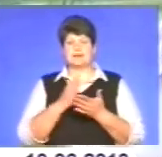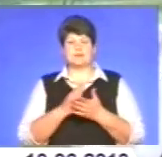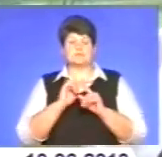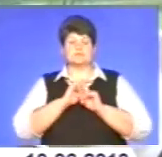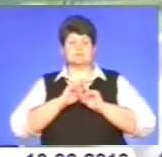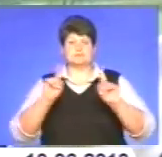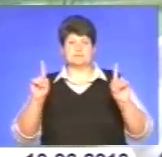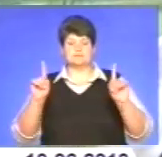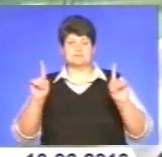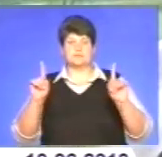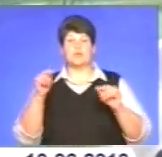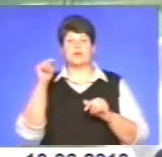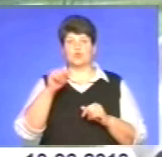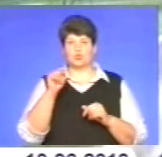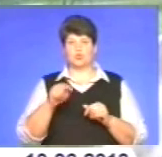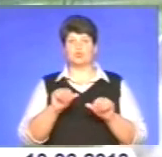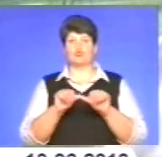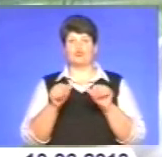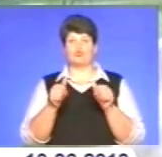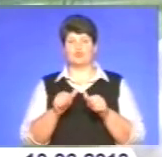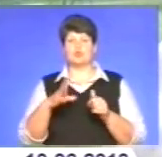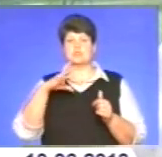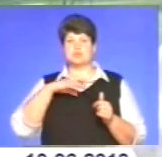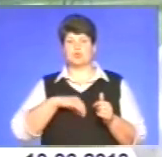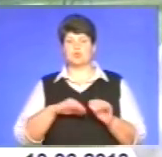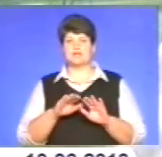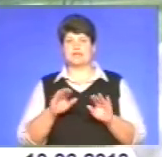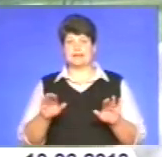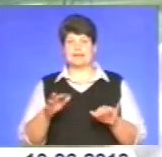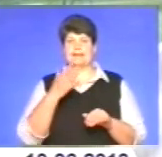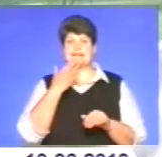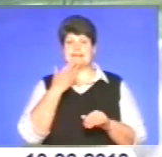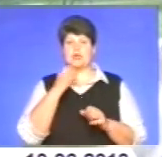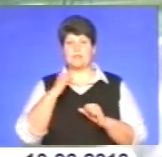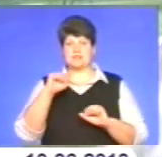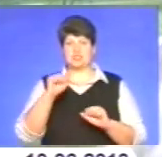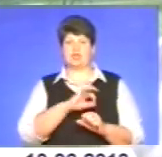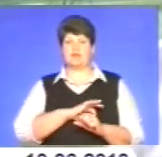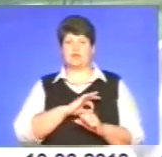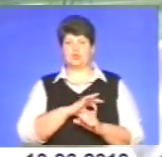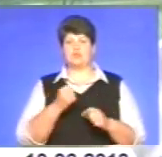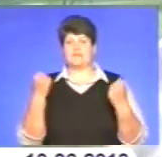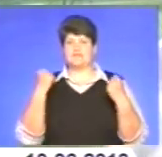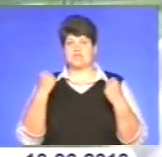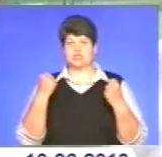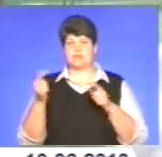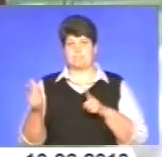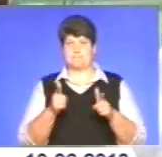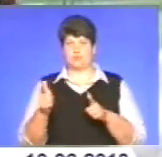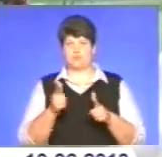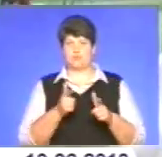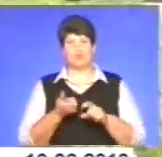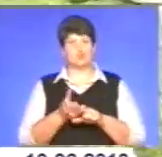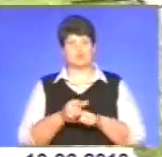слова, адже тут формується і дух дітей, тут і національно-патріотичне виховання, тут і фізична підготовка, що